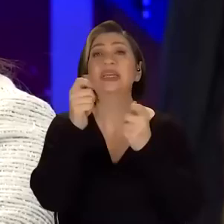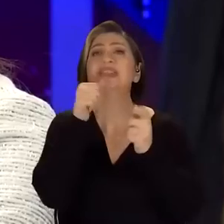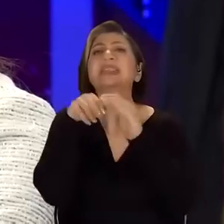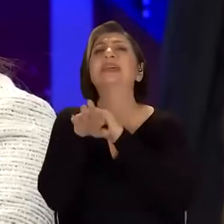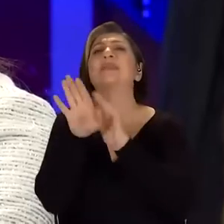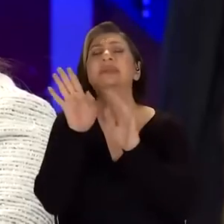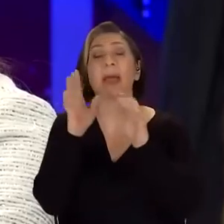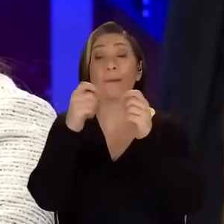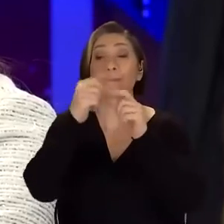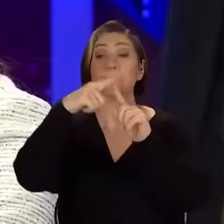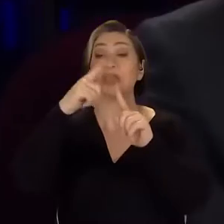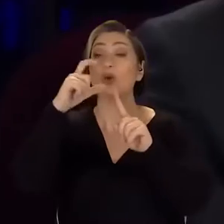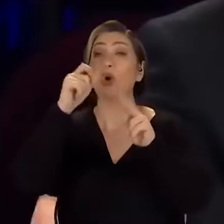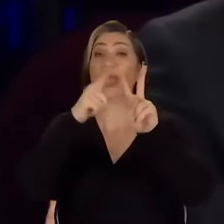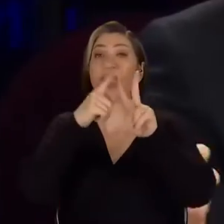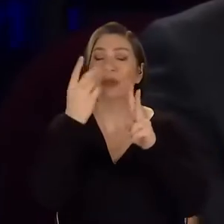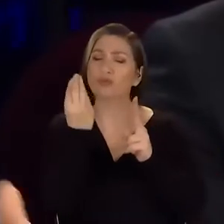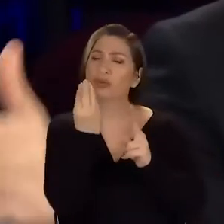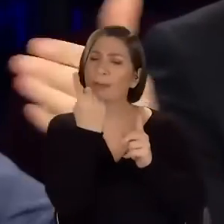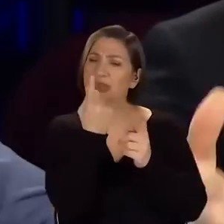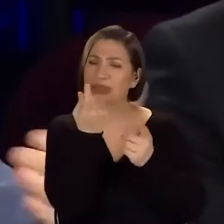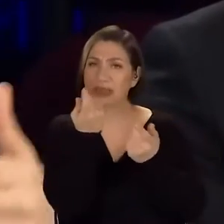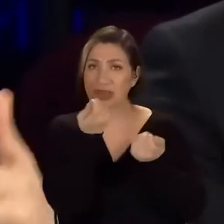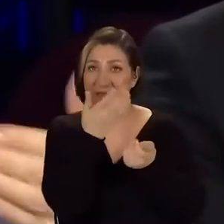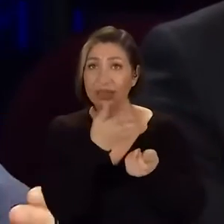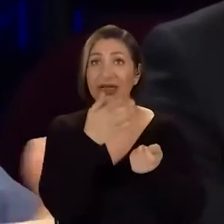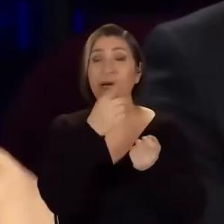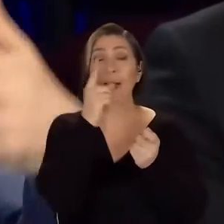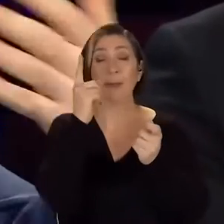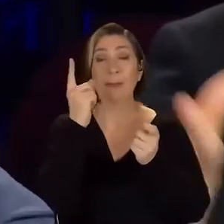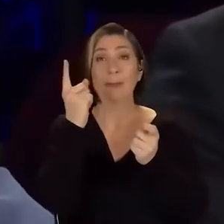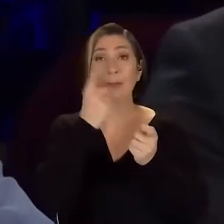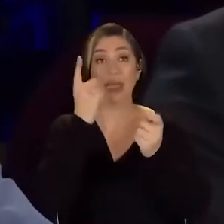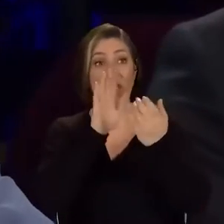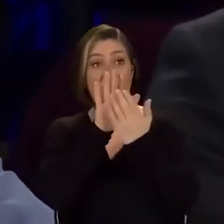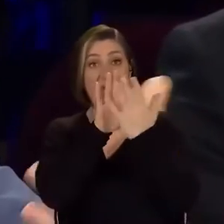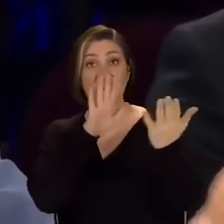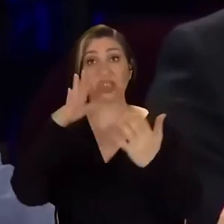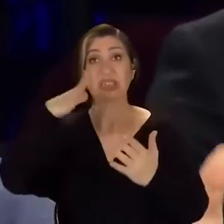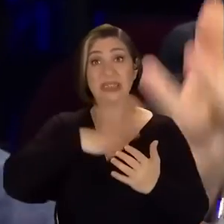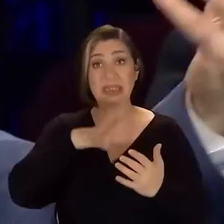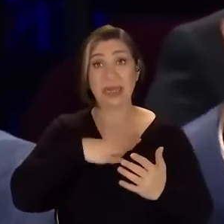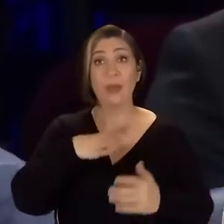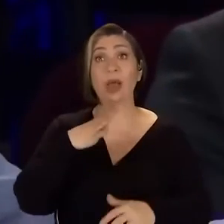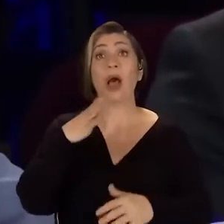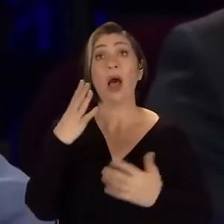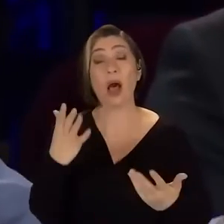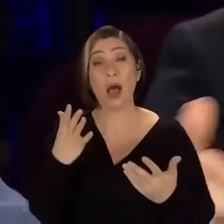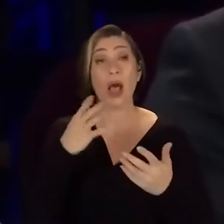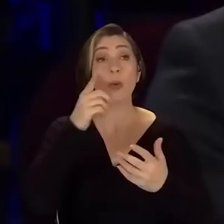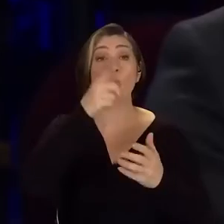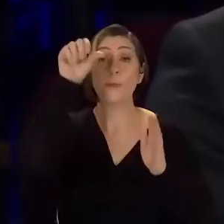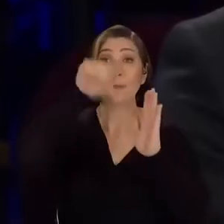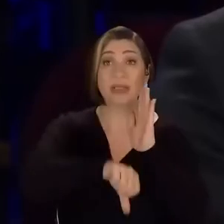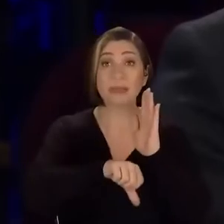girmeyiz. Bitcoin çok iyi bir enstrümandır. Bir counterparty riski yani karşı taraf riski yoktur. A bankasının